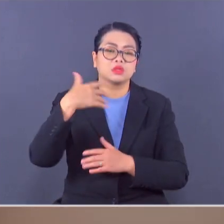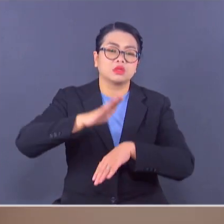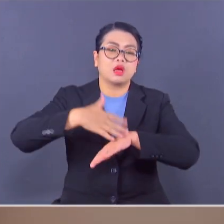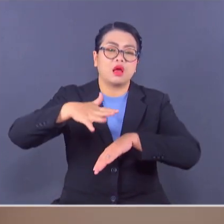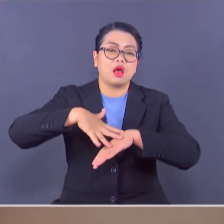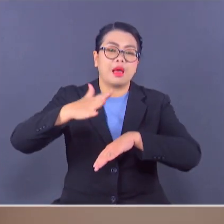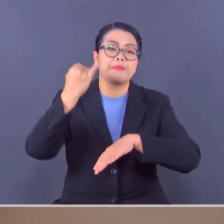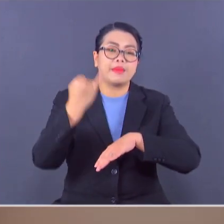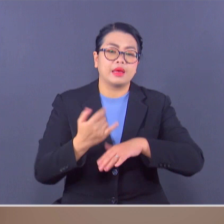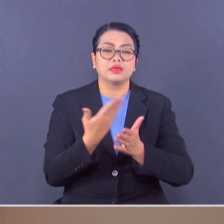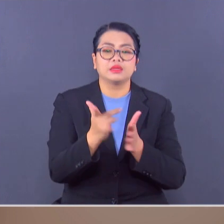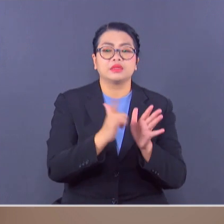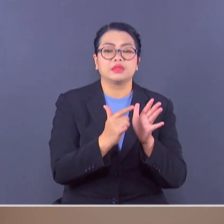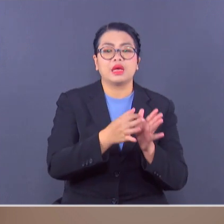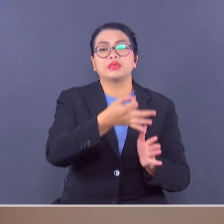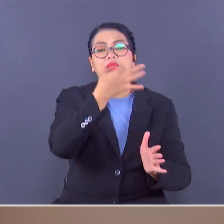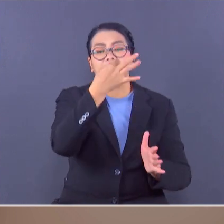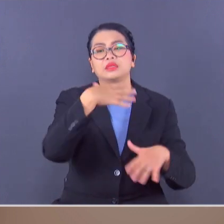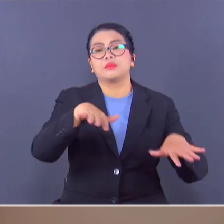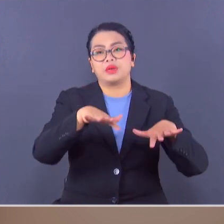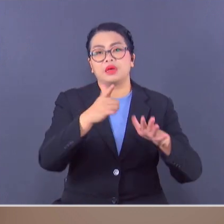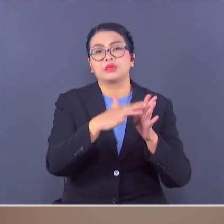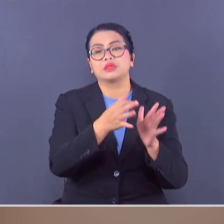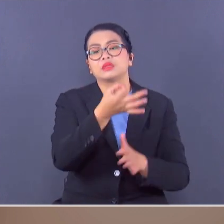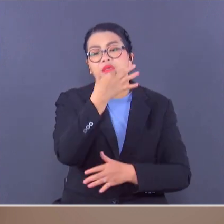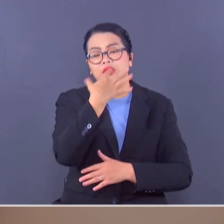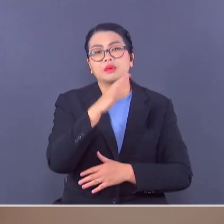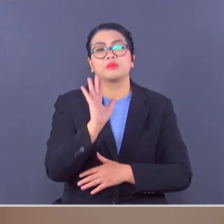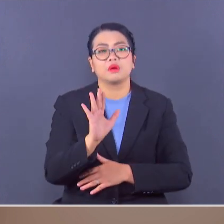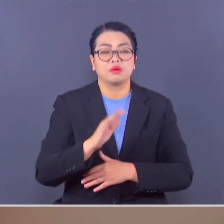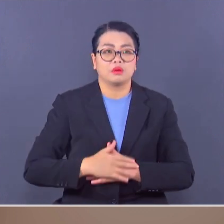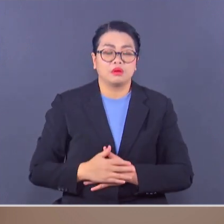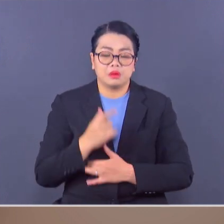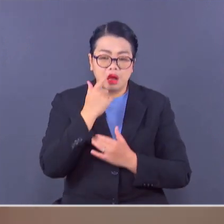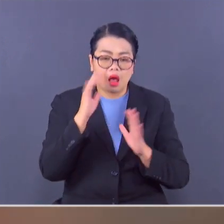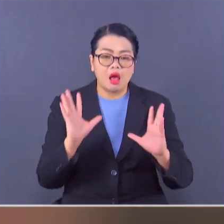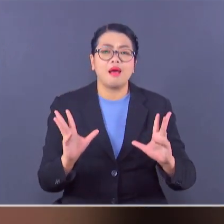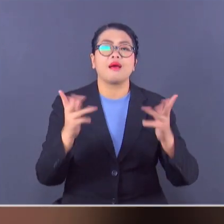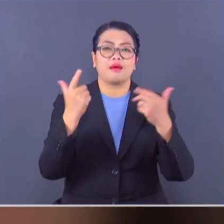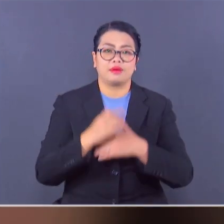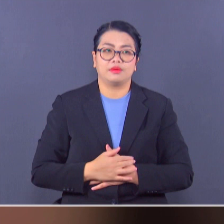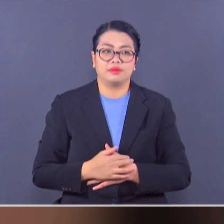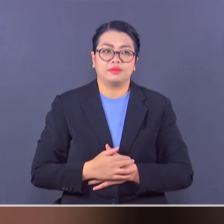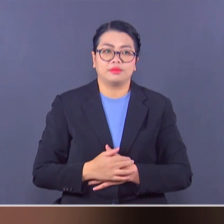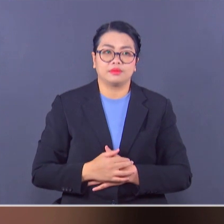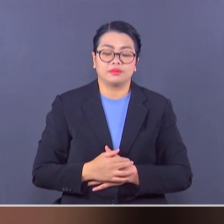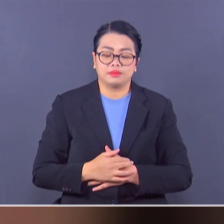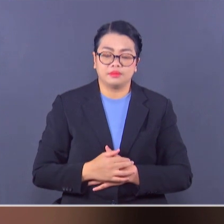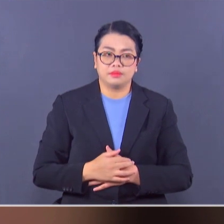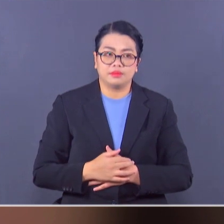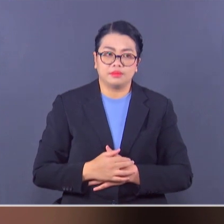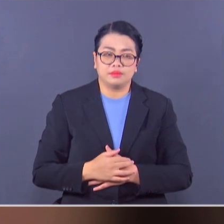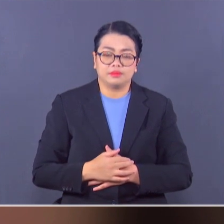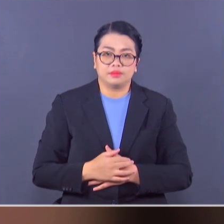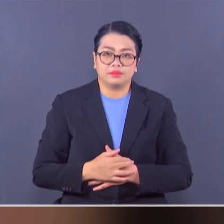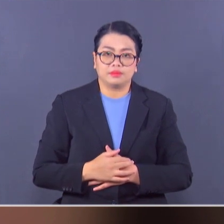า ให้ซือยาค่าเชือ อยาปติชิวณะ มากิน เด๋ยวก็หาย เดียวก็ดีขึ้น วาอย่างน